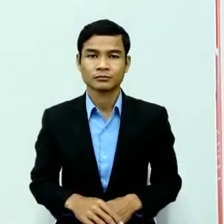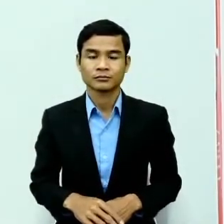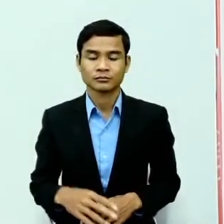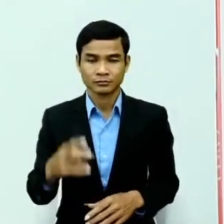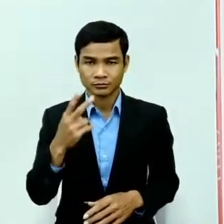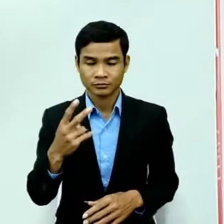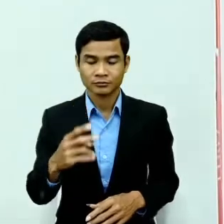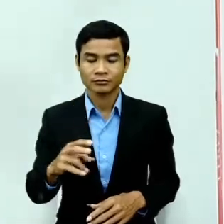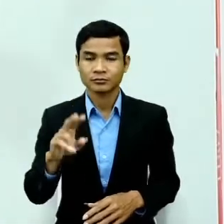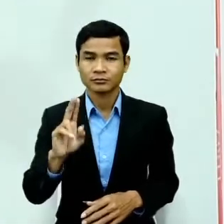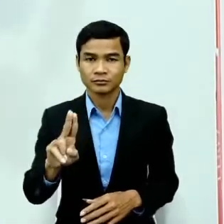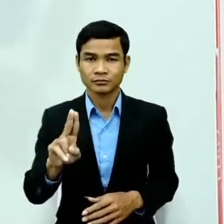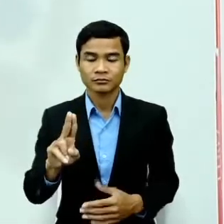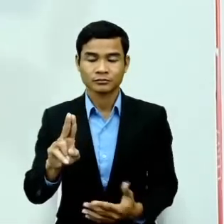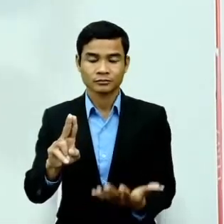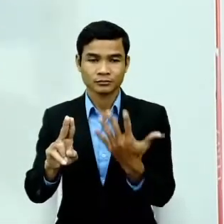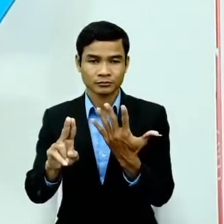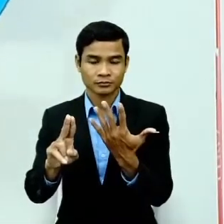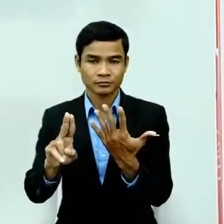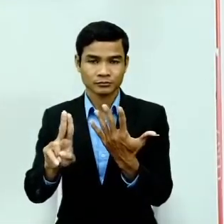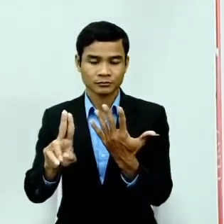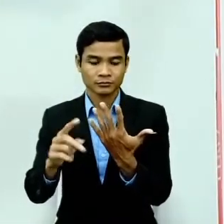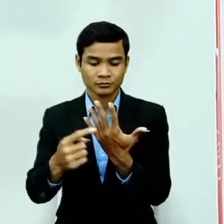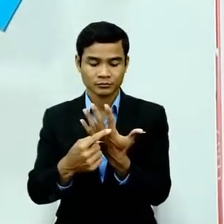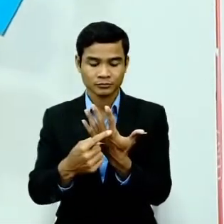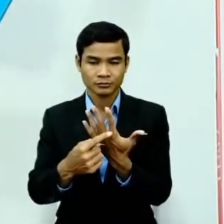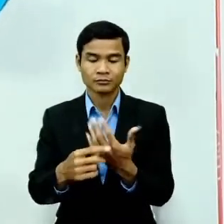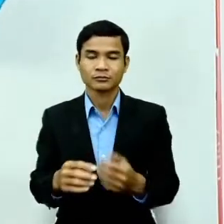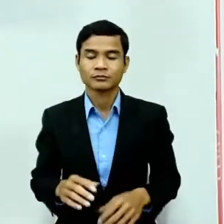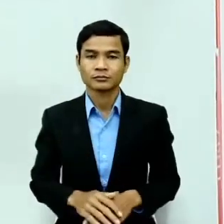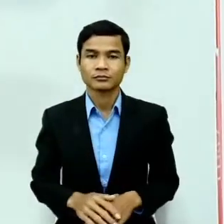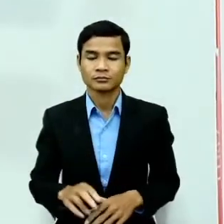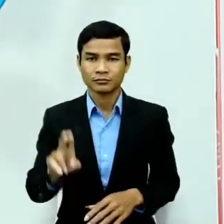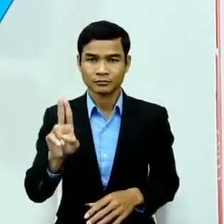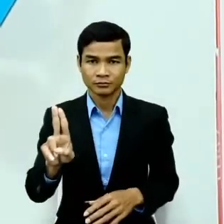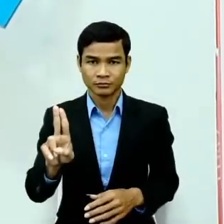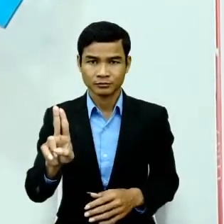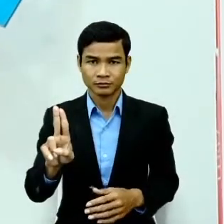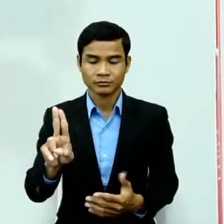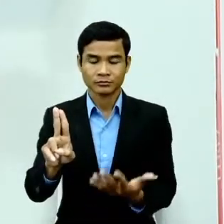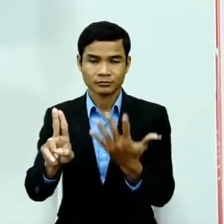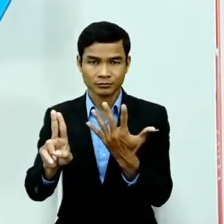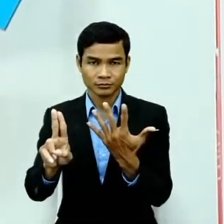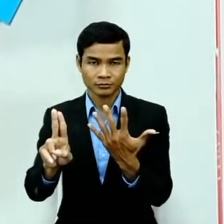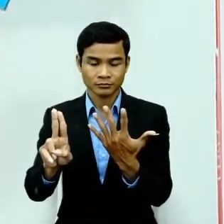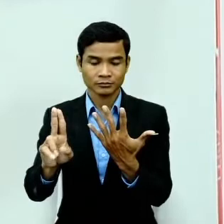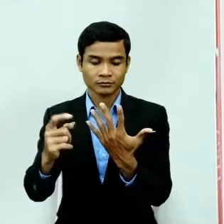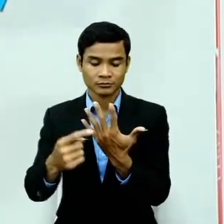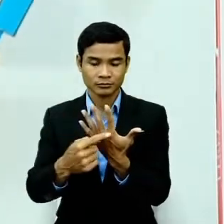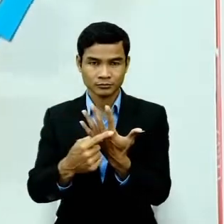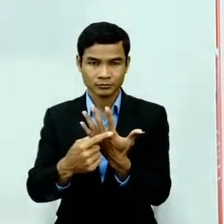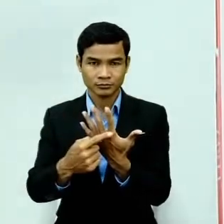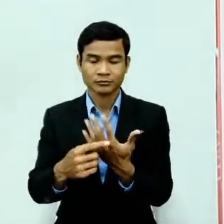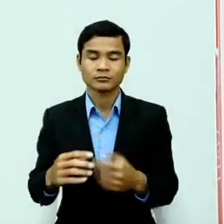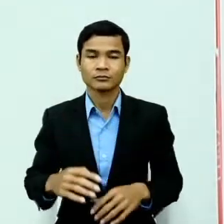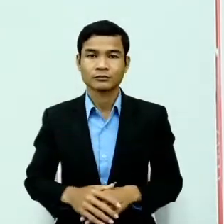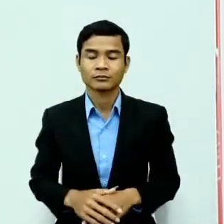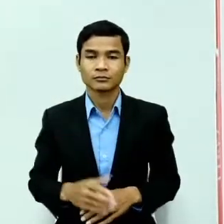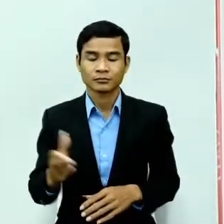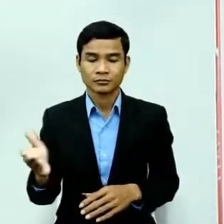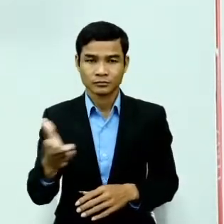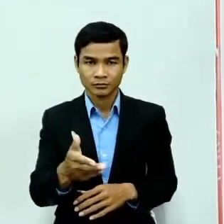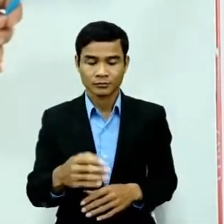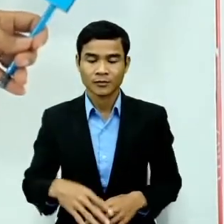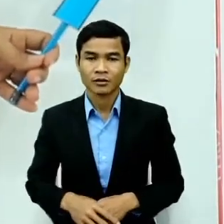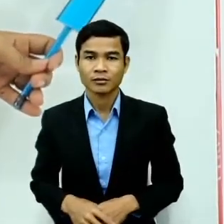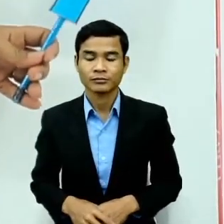tiền toán o e e o e e chà